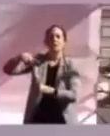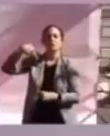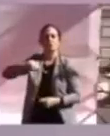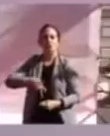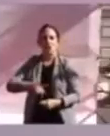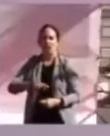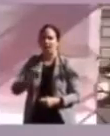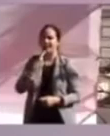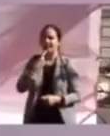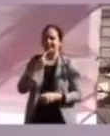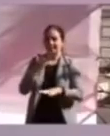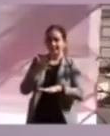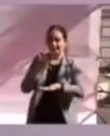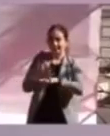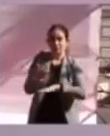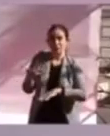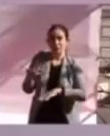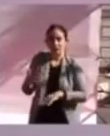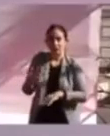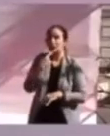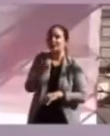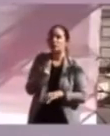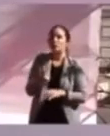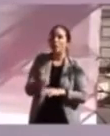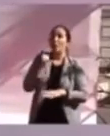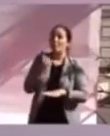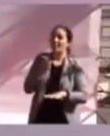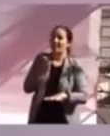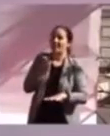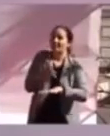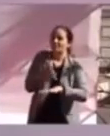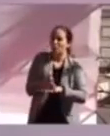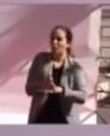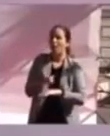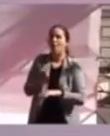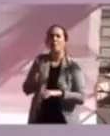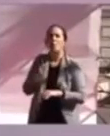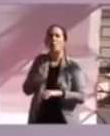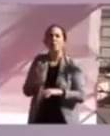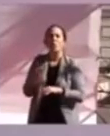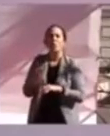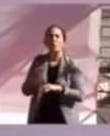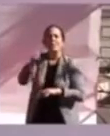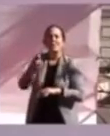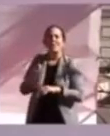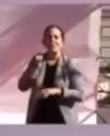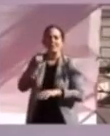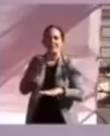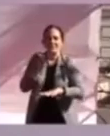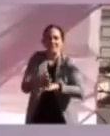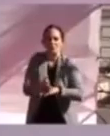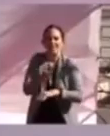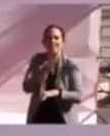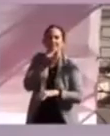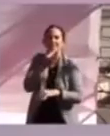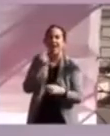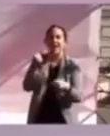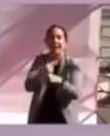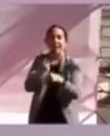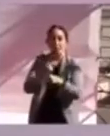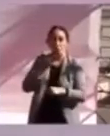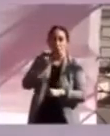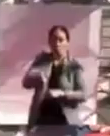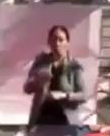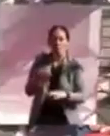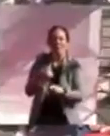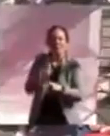di prevenzione non a caso hanno parlato che la prima prevenzione e non morire sul lavoro non so se è chiaro come concetto e oggi purtroppo